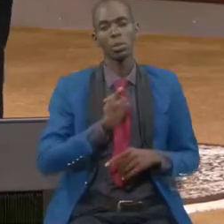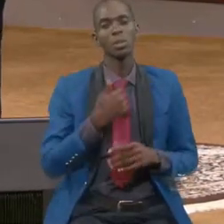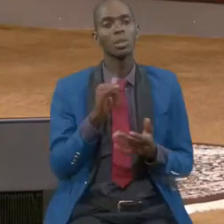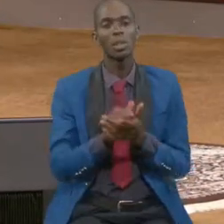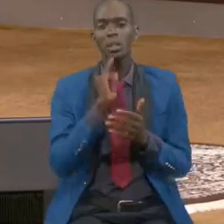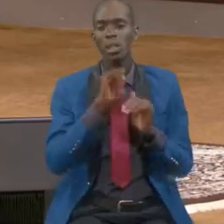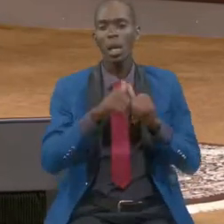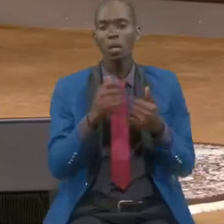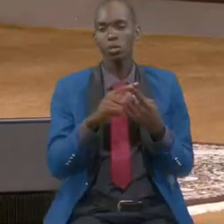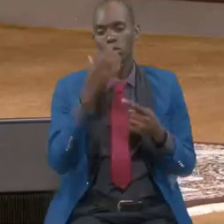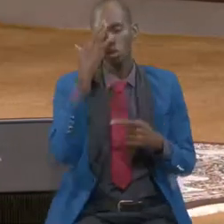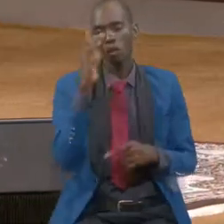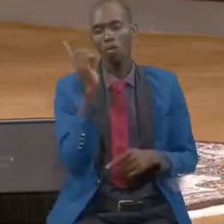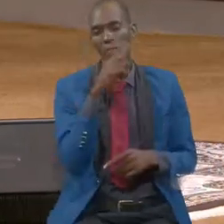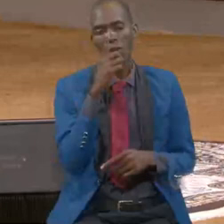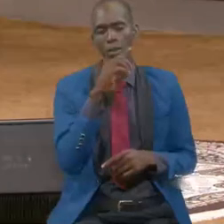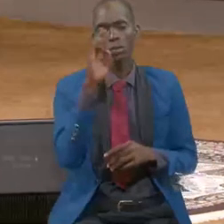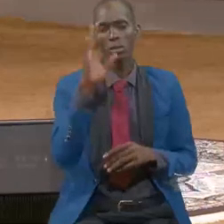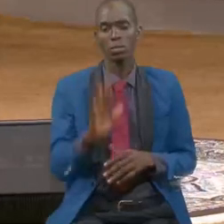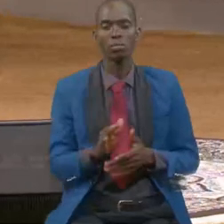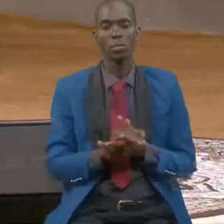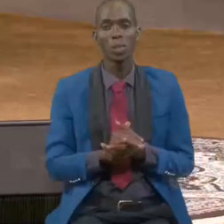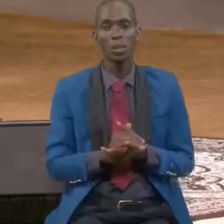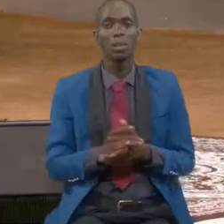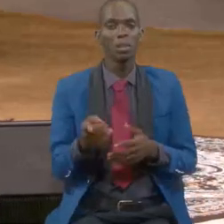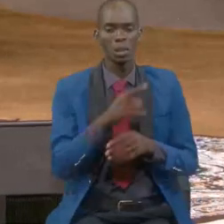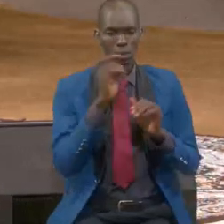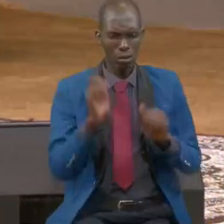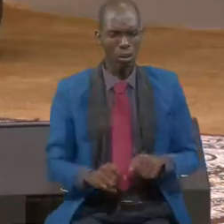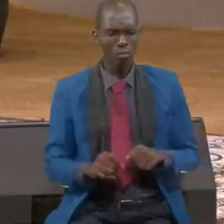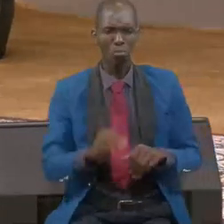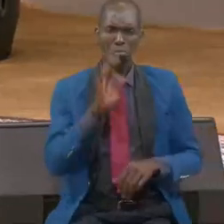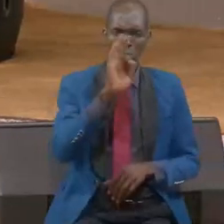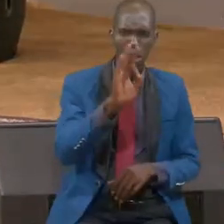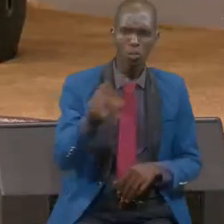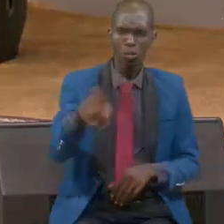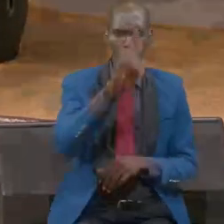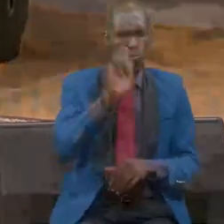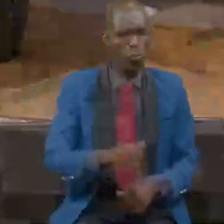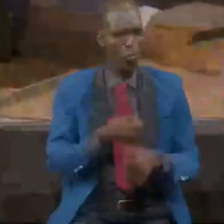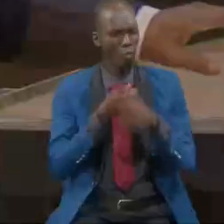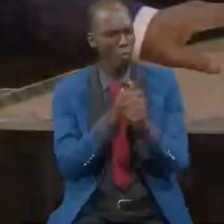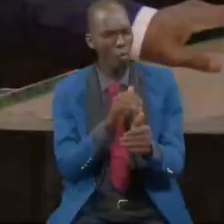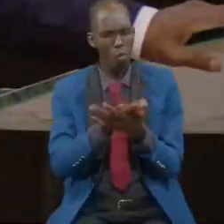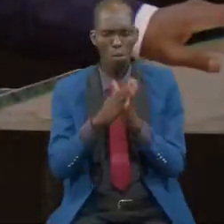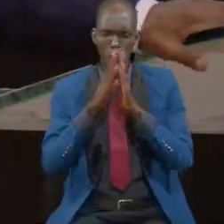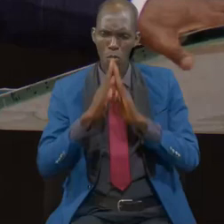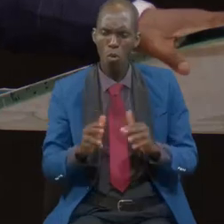C'est ainsi qu'on découvre les faux prophètes. Il peut déclarer, rechercher la paix avec tous et